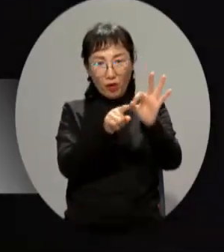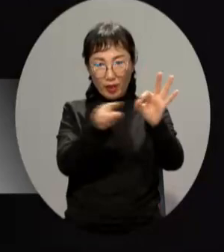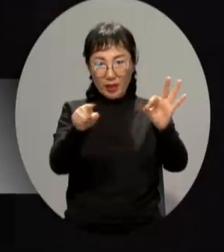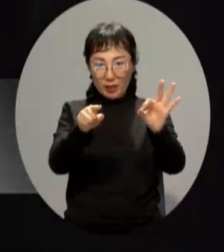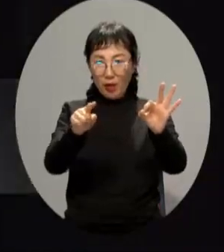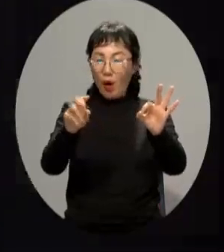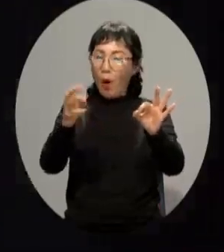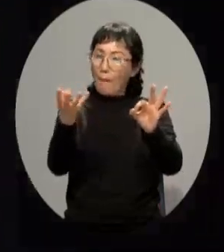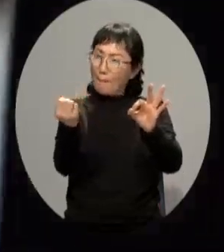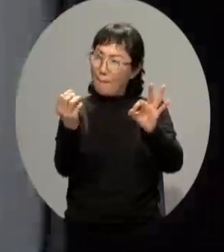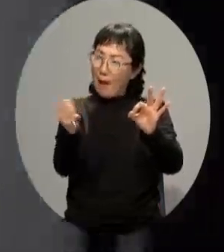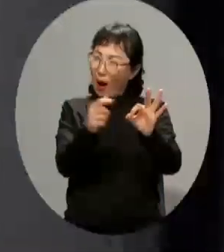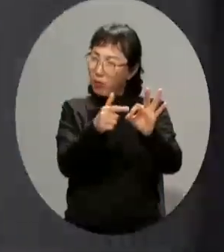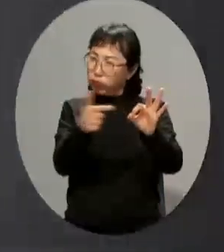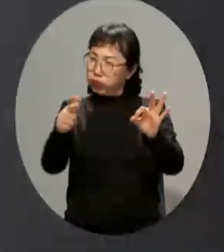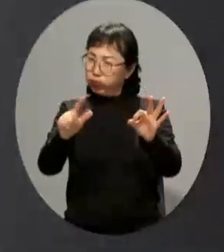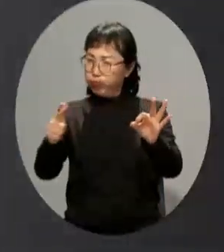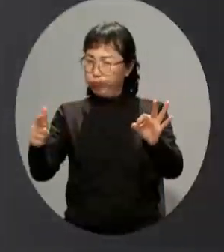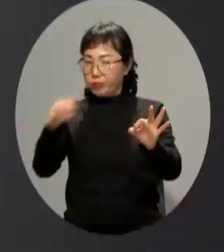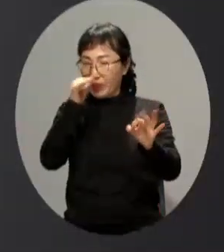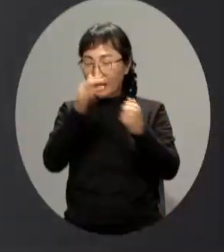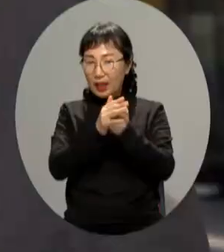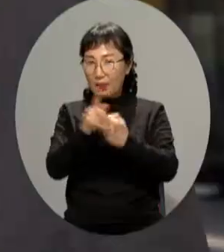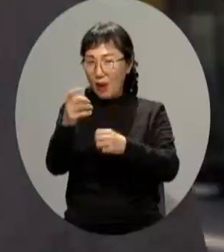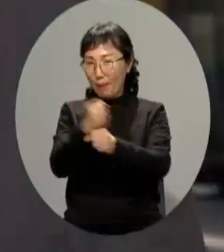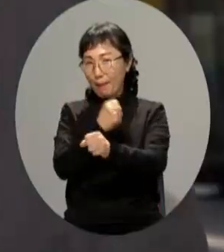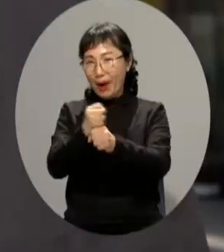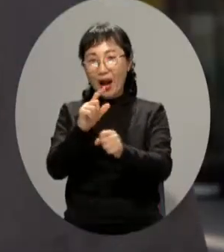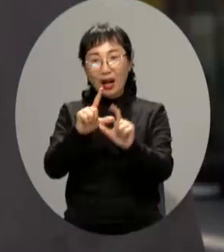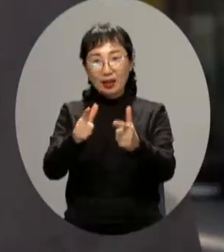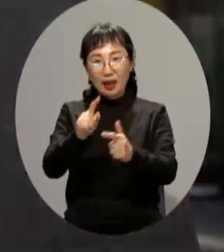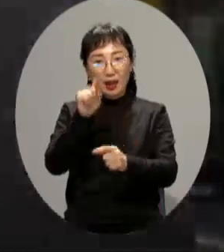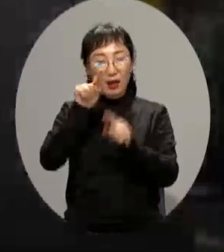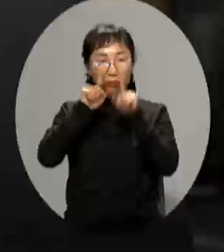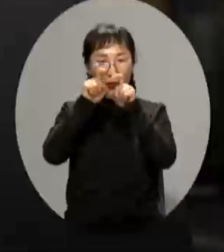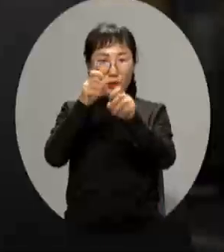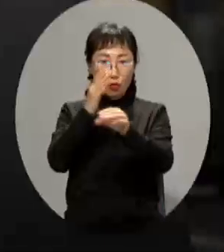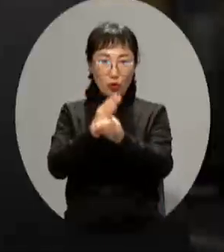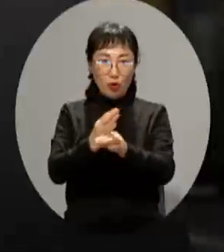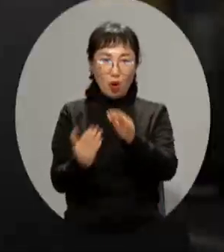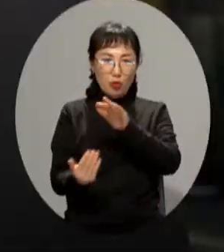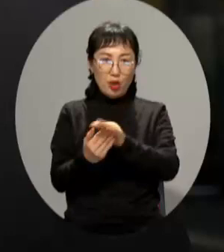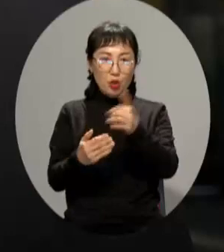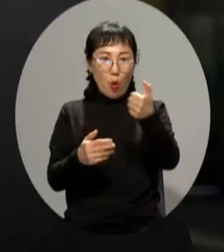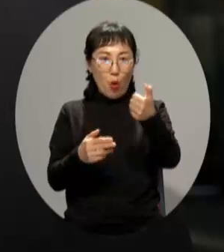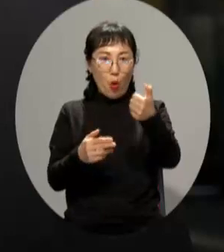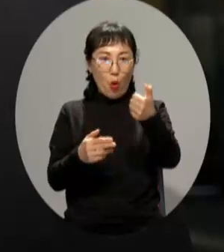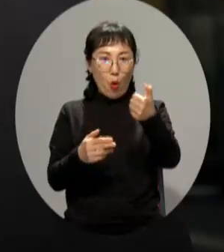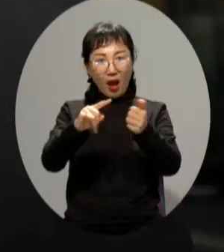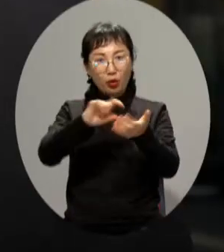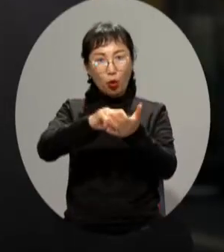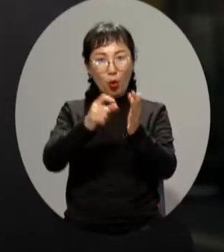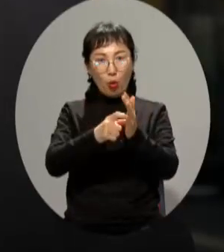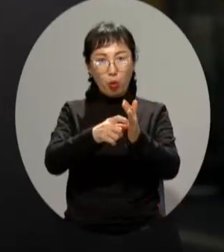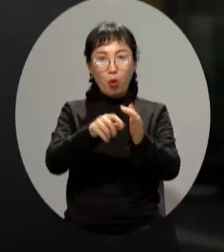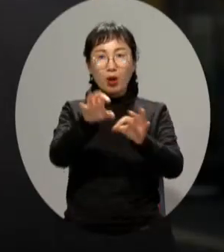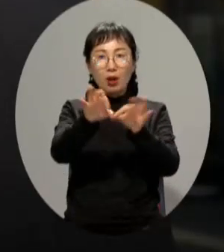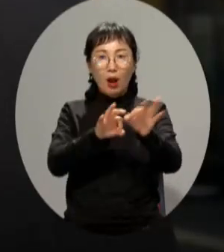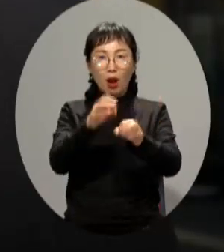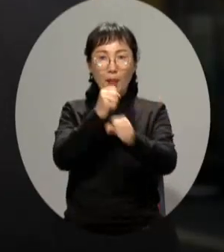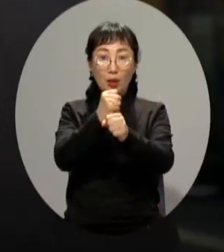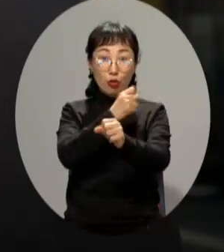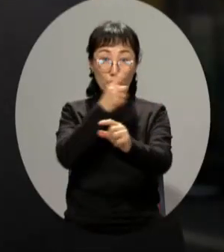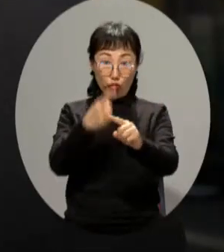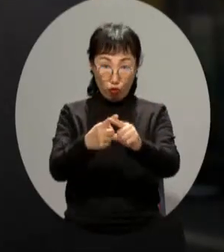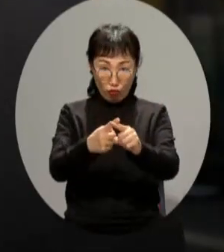나누는 꼼수 아니냐는 의혹이 제기됩니다. 최대 50개까지의 상가를 만들어낸 상황입니다.